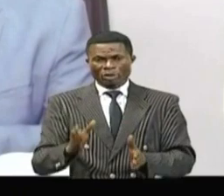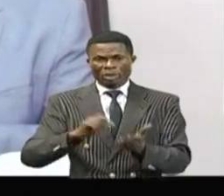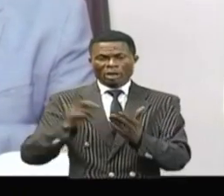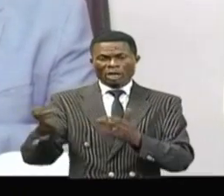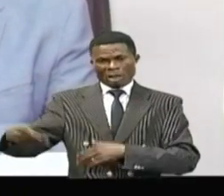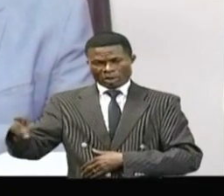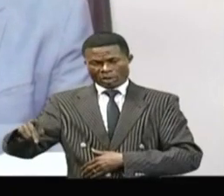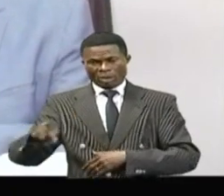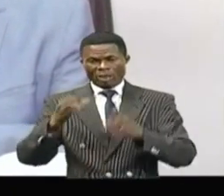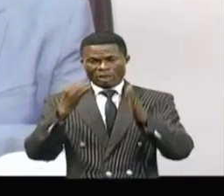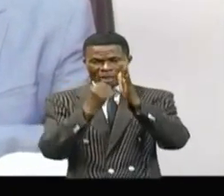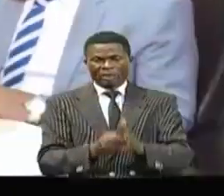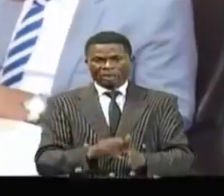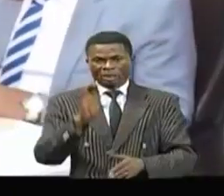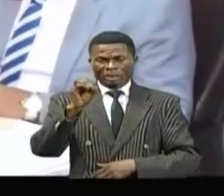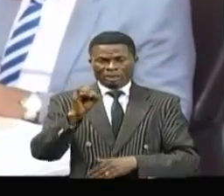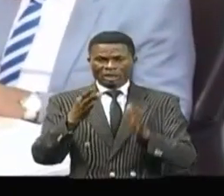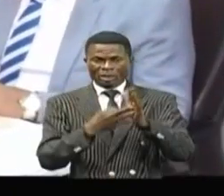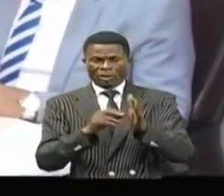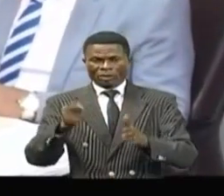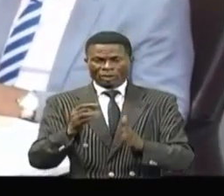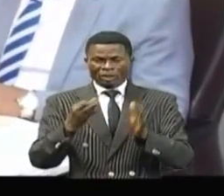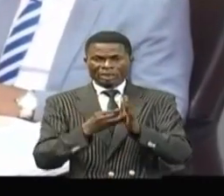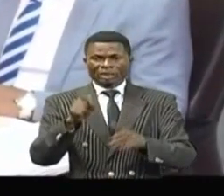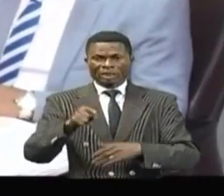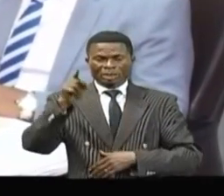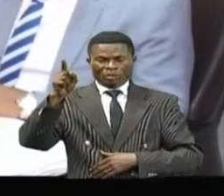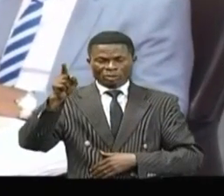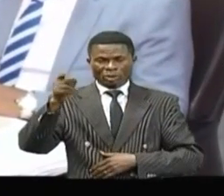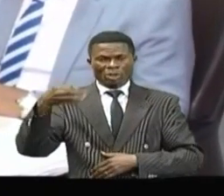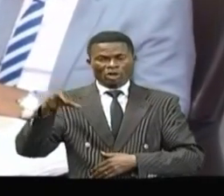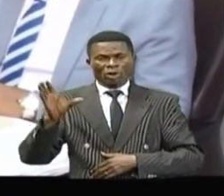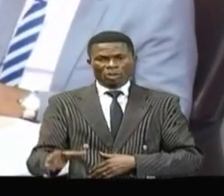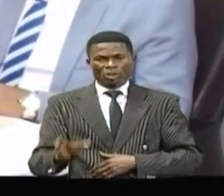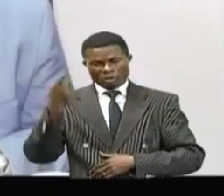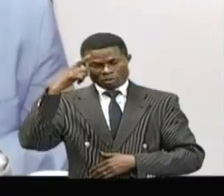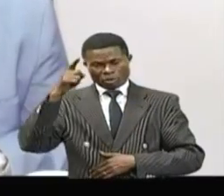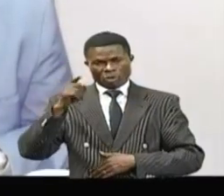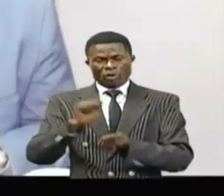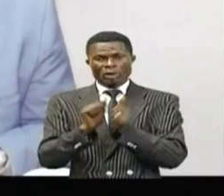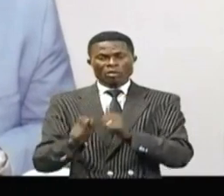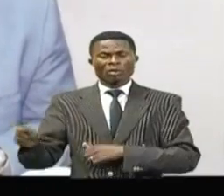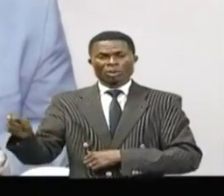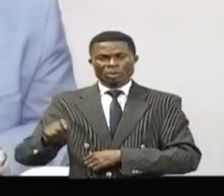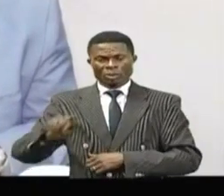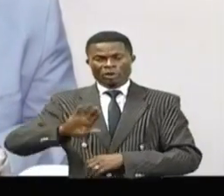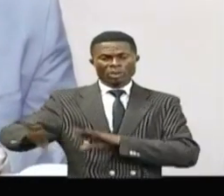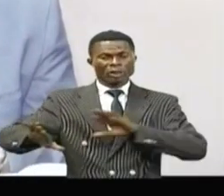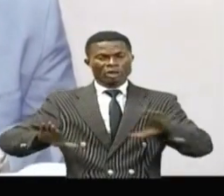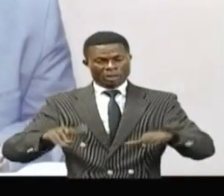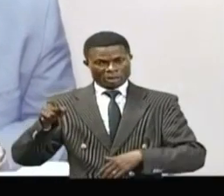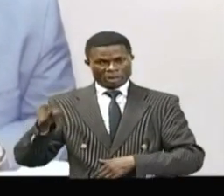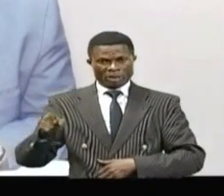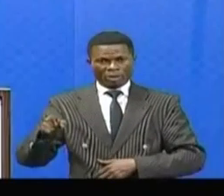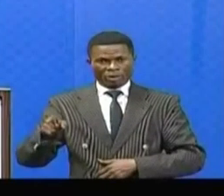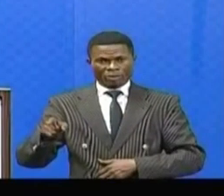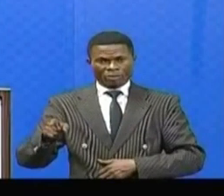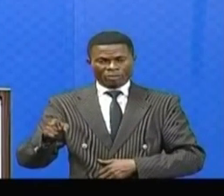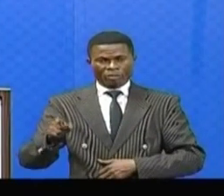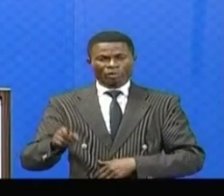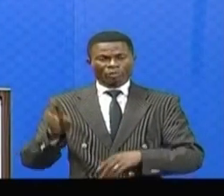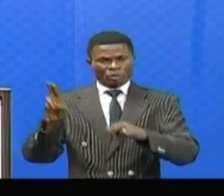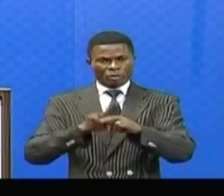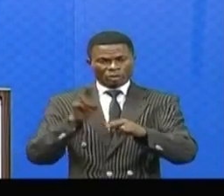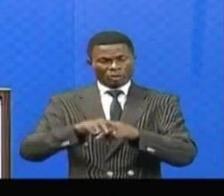provinces et 658,7 milliards de francs congolais pour les entités territoriales décentralisées. La mise en œuvre de